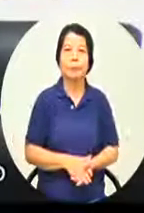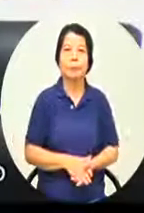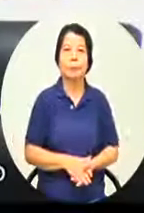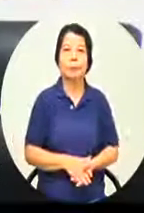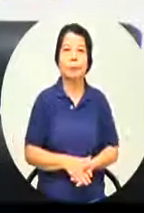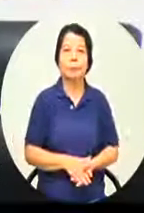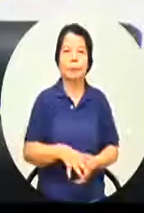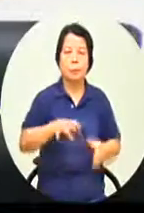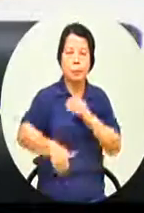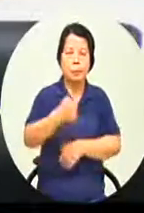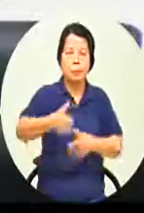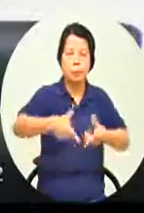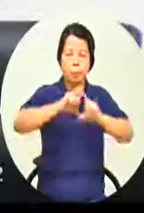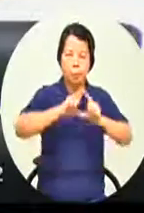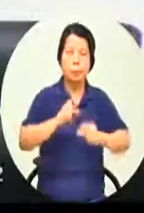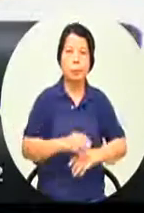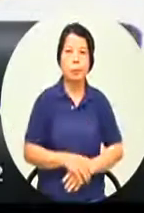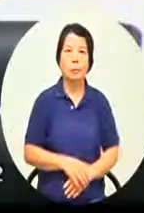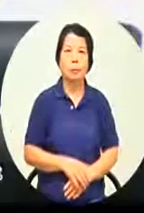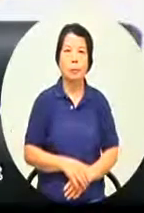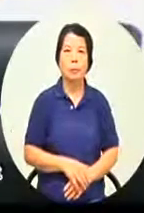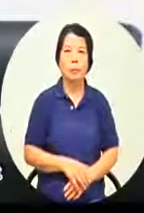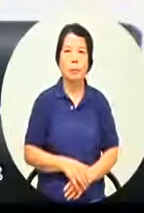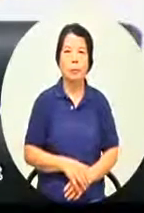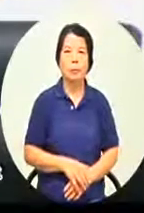来，局长请答复一下。 来，请局长回复。